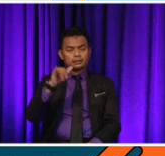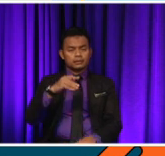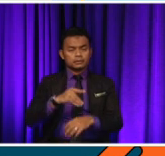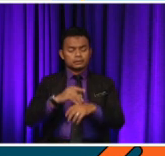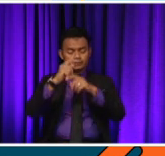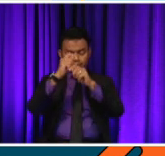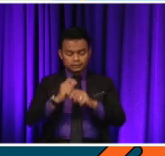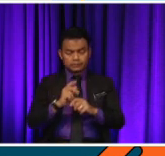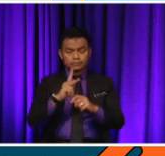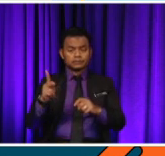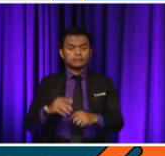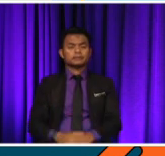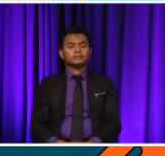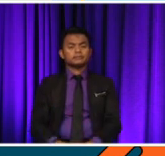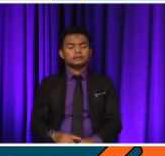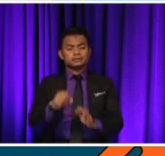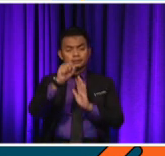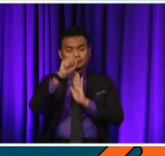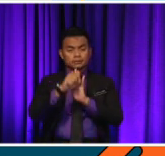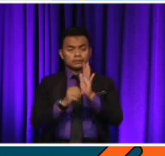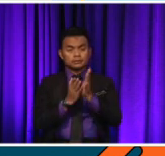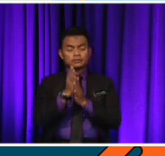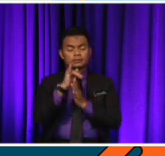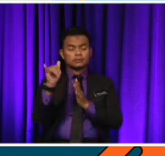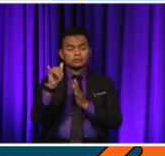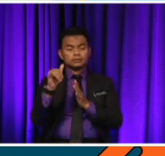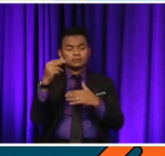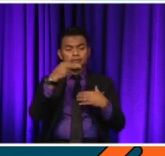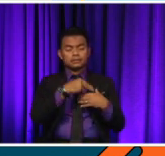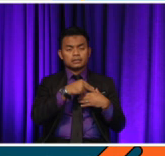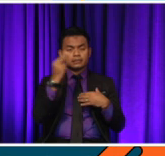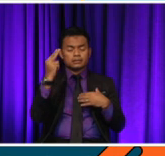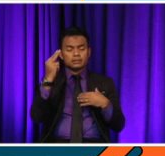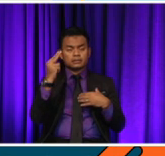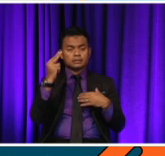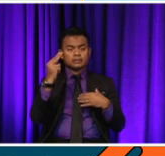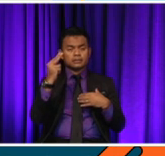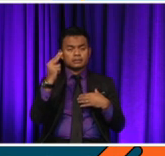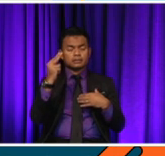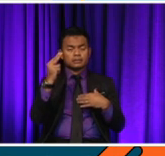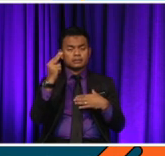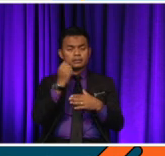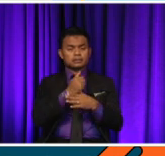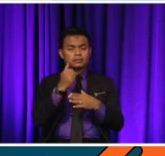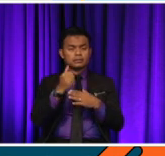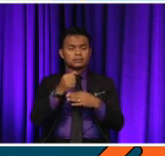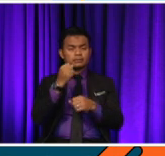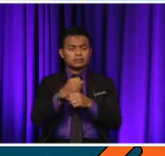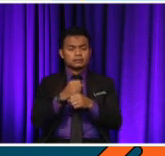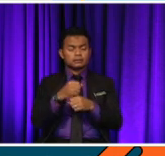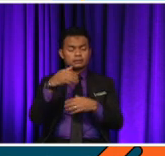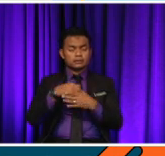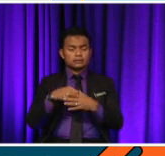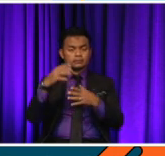hasilnya Oke situasi yang keempat Hasil tersebut masuk kejadian pengurus atau pekerja dalam mencapai sasaran